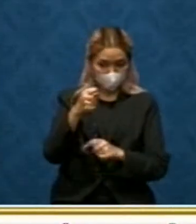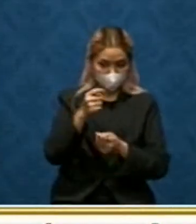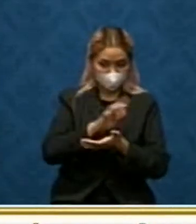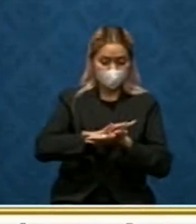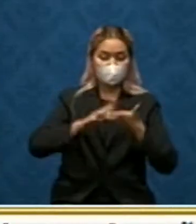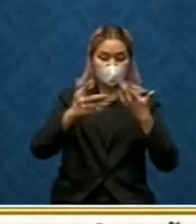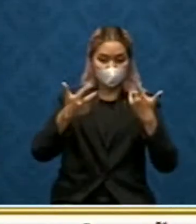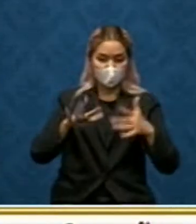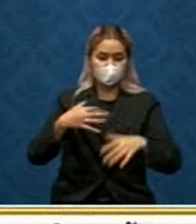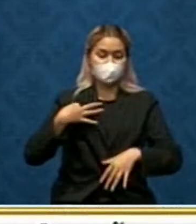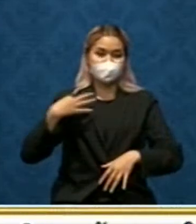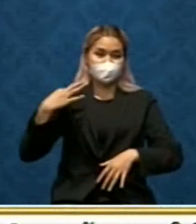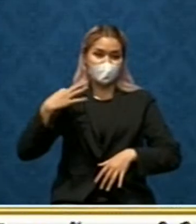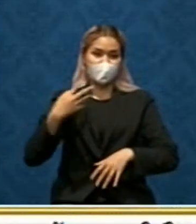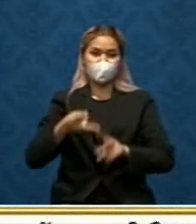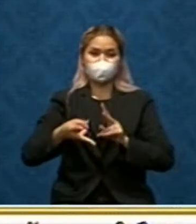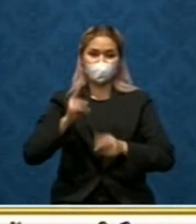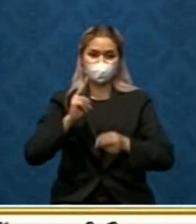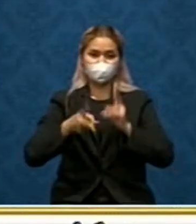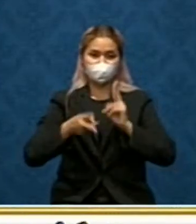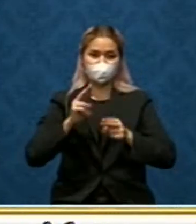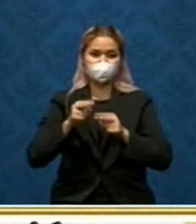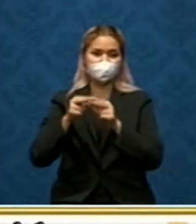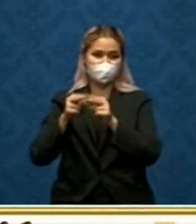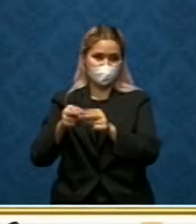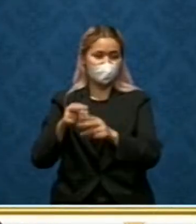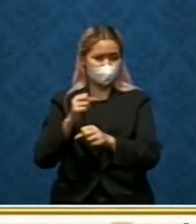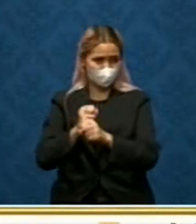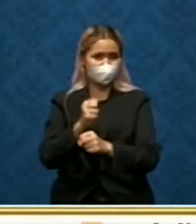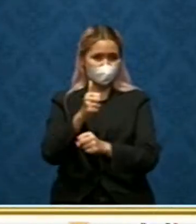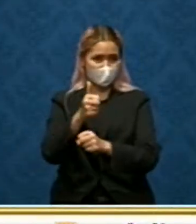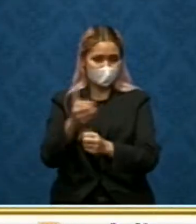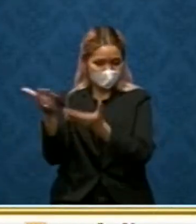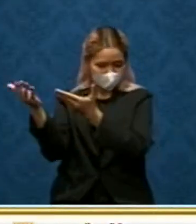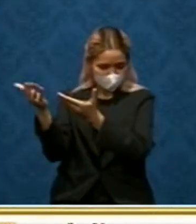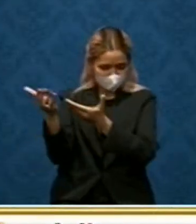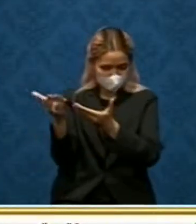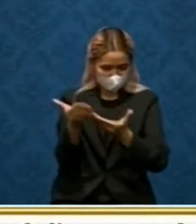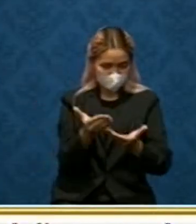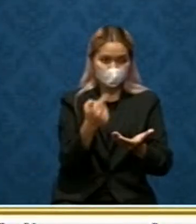ท่านกตัดเอง สองเองผมก็เชิญ claer